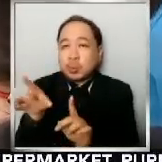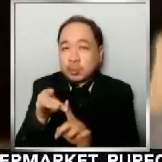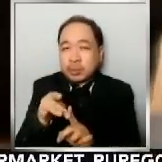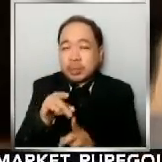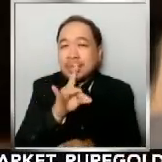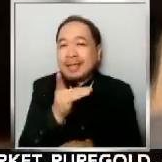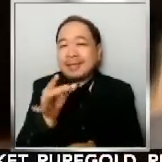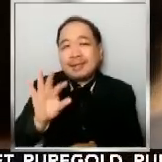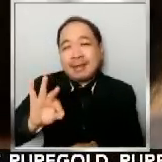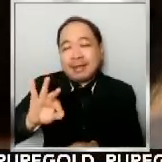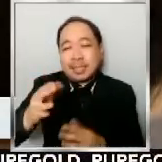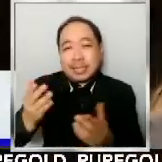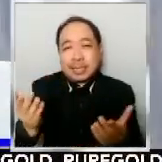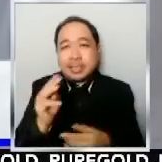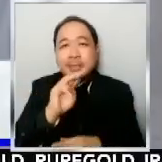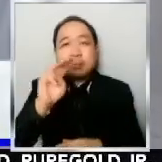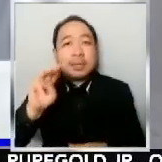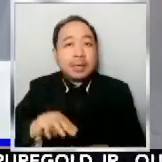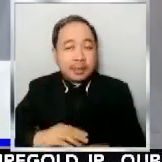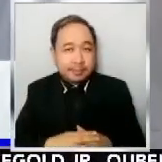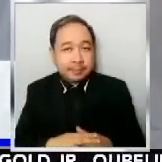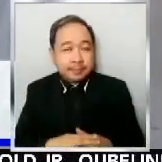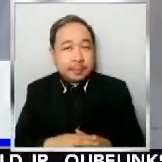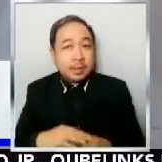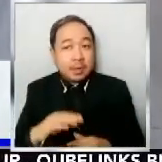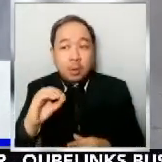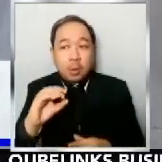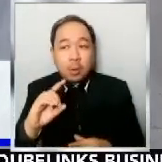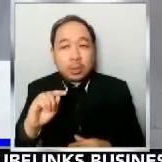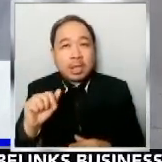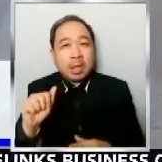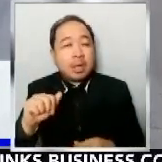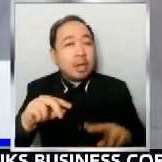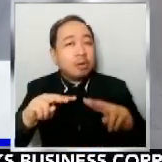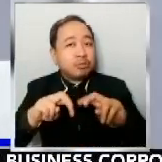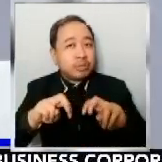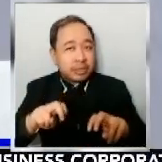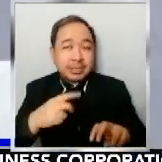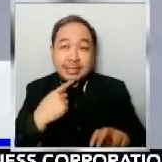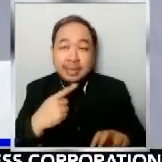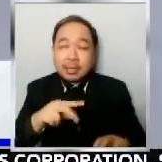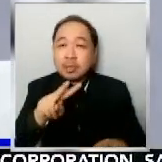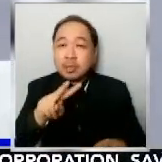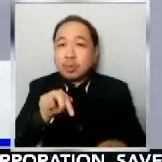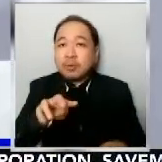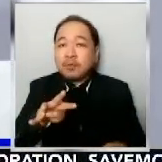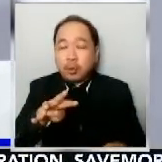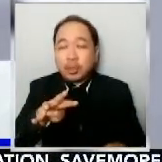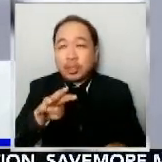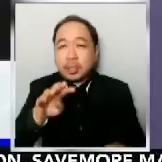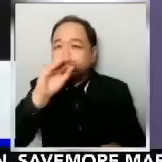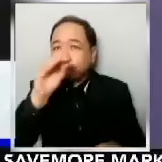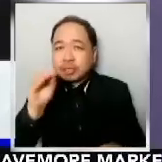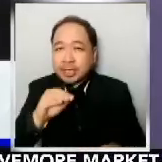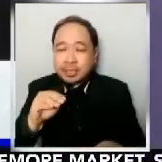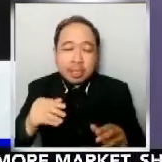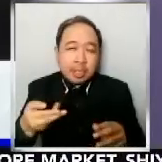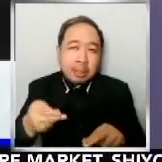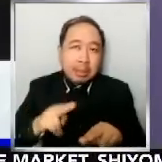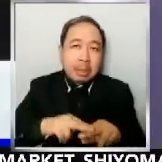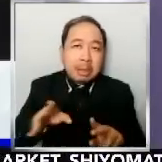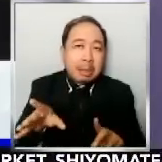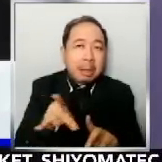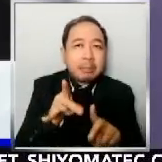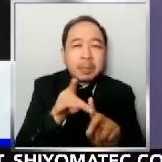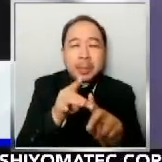nasa Metro Manila. Ayon sa Okta Research, nasa 2.4% naman ang nationwide positivity rate o bilang ng mga nagpopositibo sa